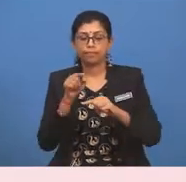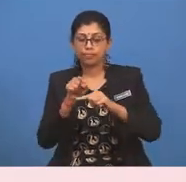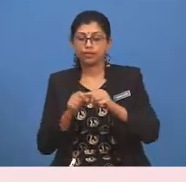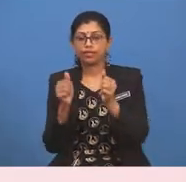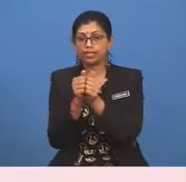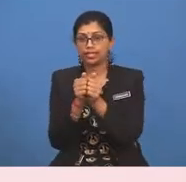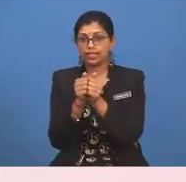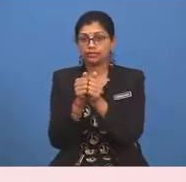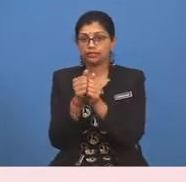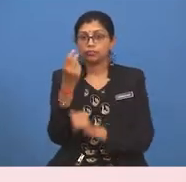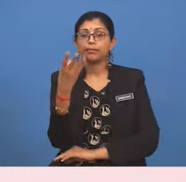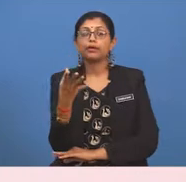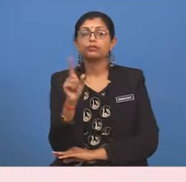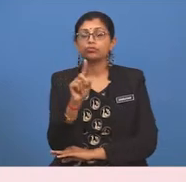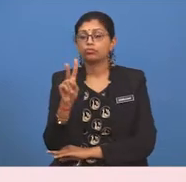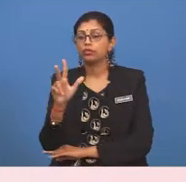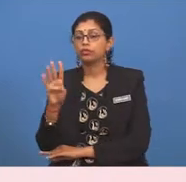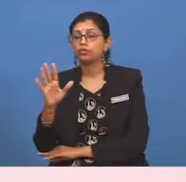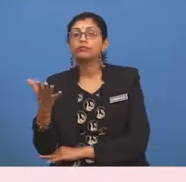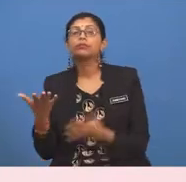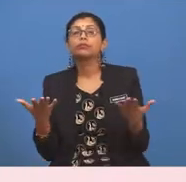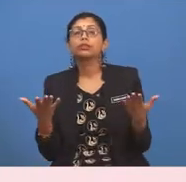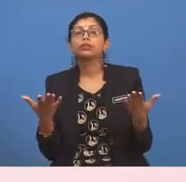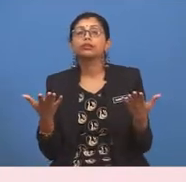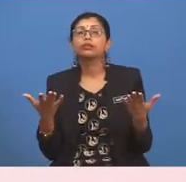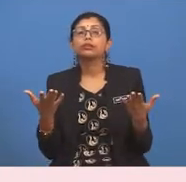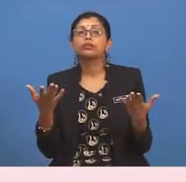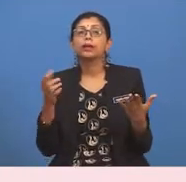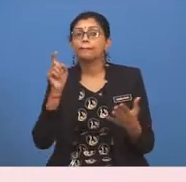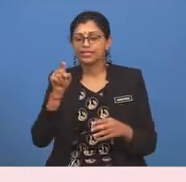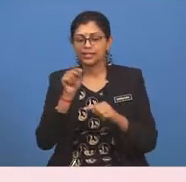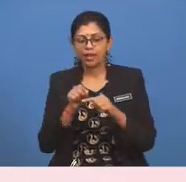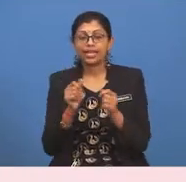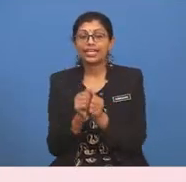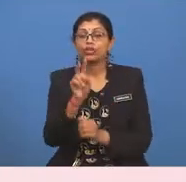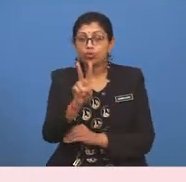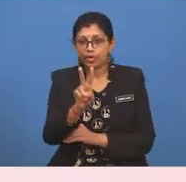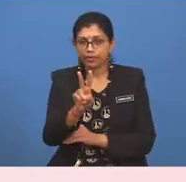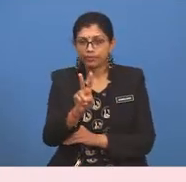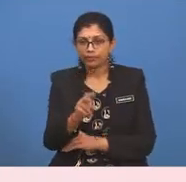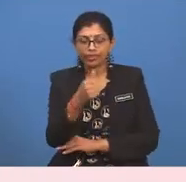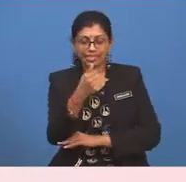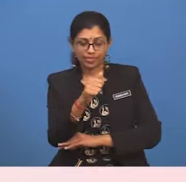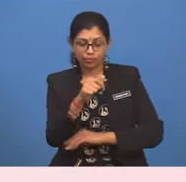10/2 menghasilkan 5 dan